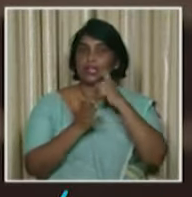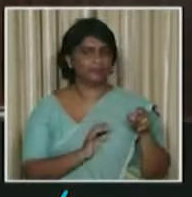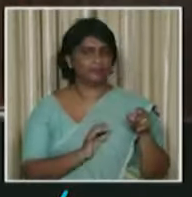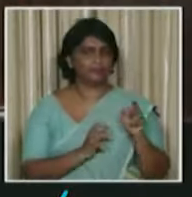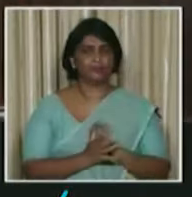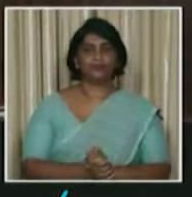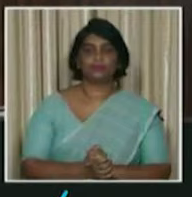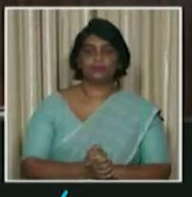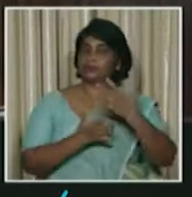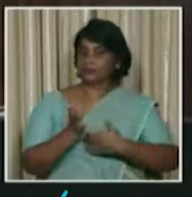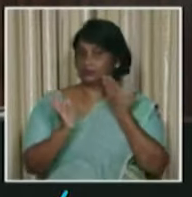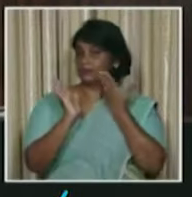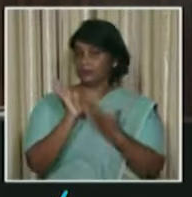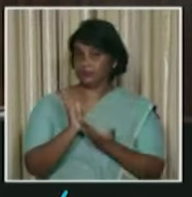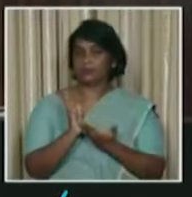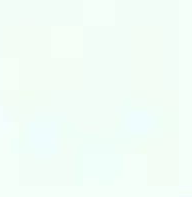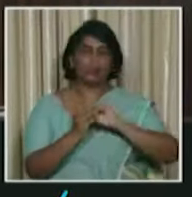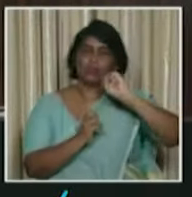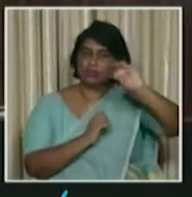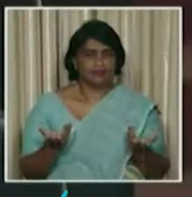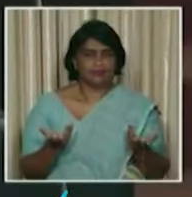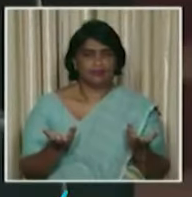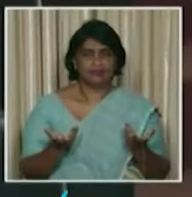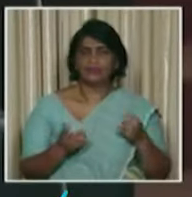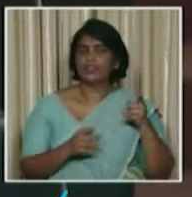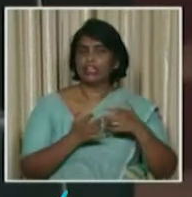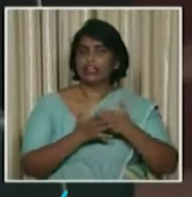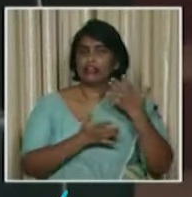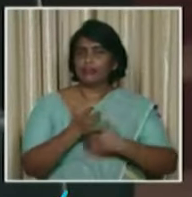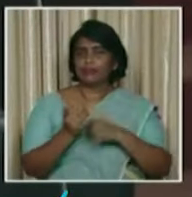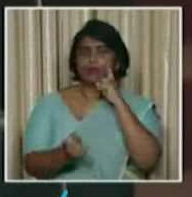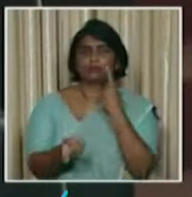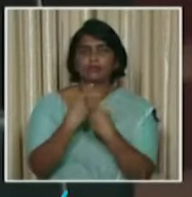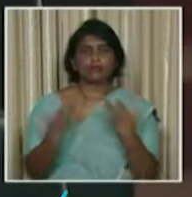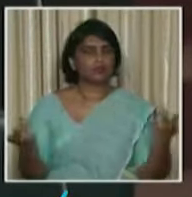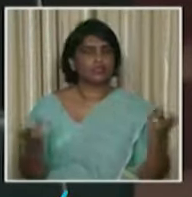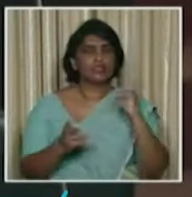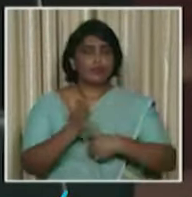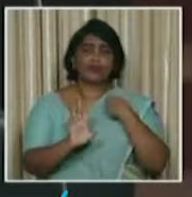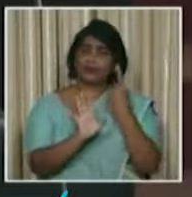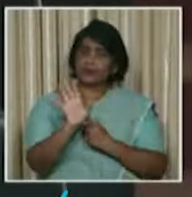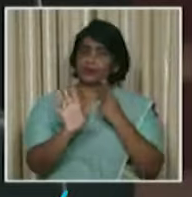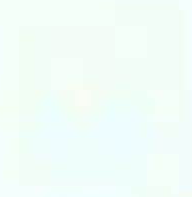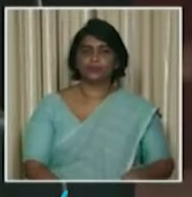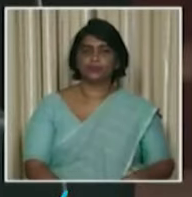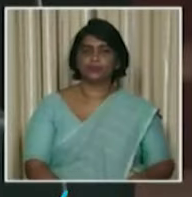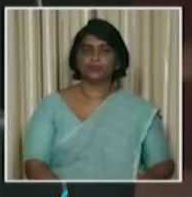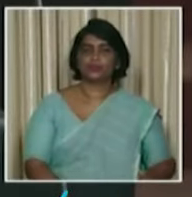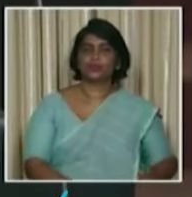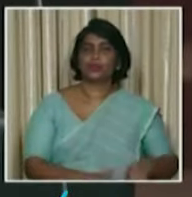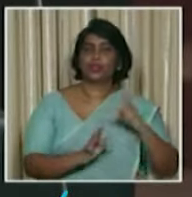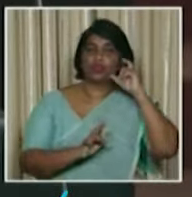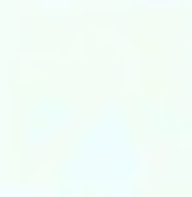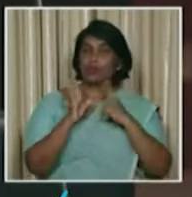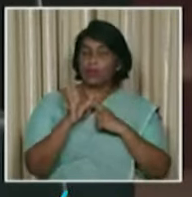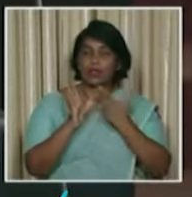ඉදිරිපත් කරනවා. වාර්තා ඉදිරිපත් කරනවා කාර්ක සභාවට අනිවා කිසිම වාර්තාවක් ගැන පරීක්ෂණයක් වෙන්නේ නැද්ද? සමහර වාර්තා අවුරුදු ගණන් අවුරුදු ගණන් කෝපයකේ සීටි